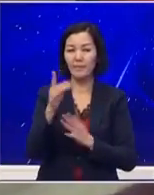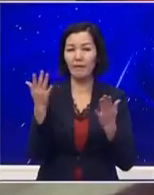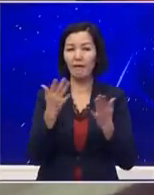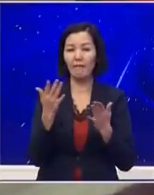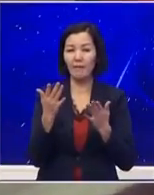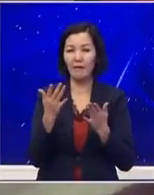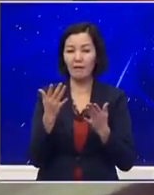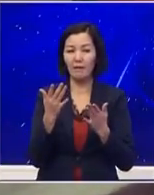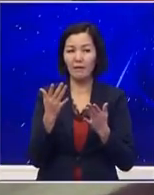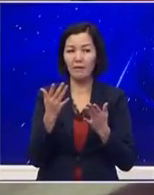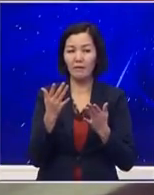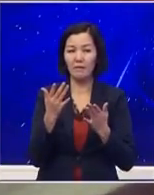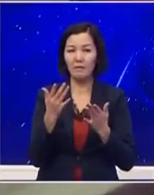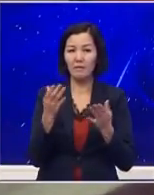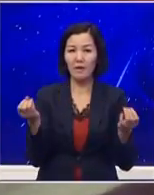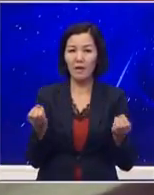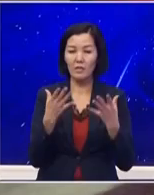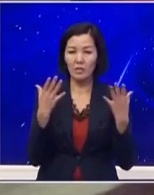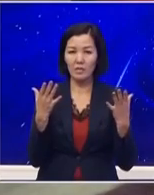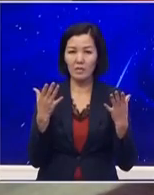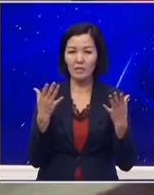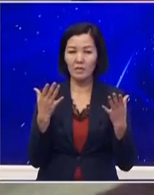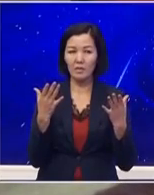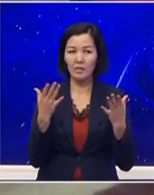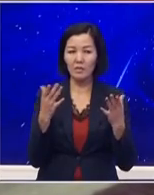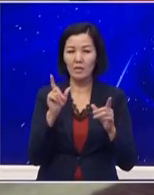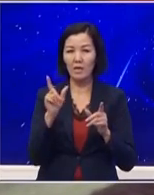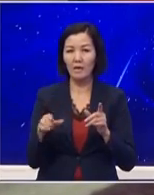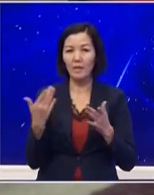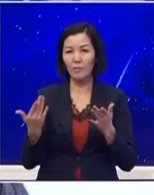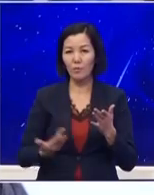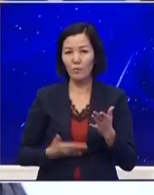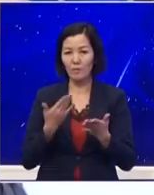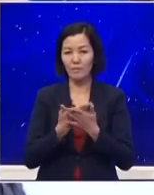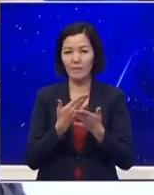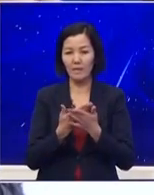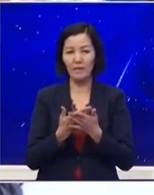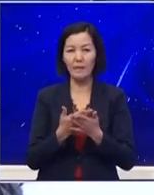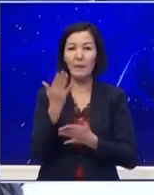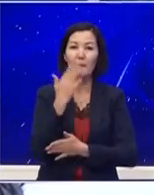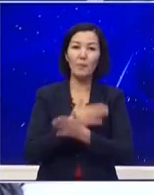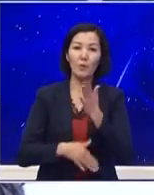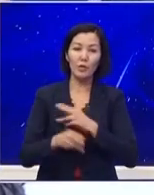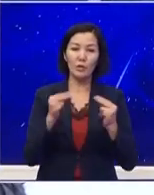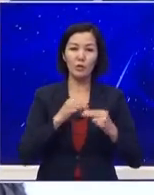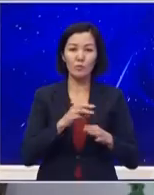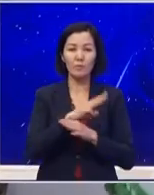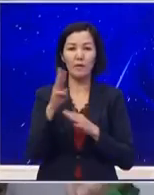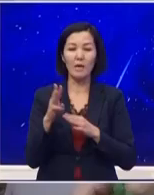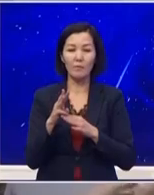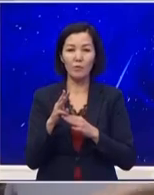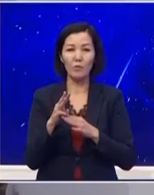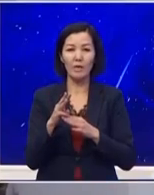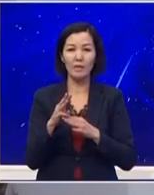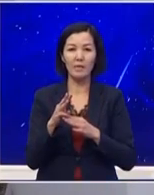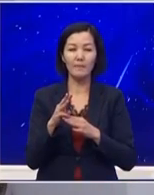қандай ашық жарқын сондай адамның өмірін келтіріп тұр. Мүгедектерді жұмыспен қамту, отандық